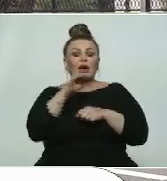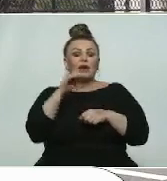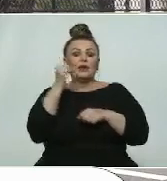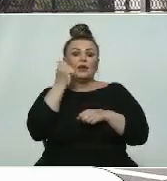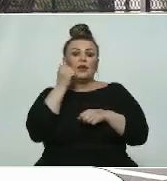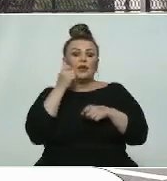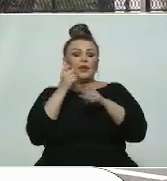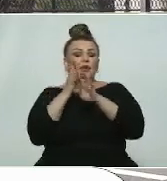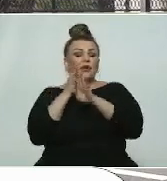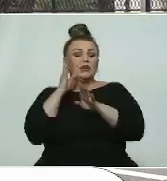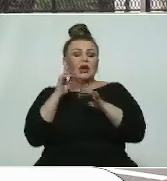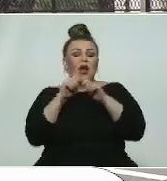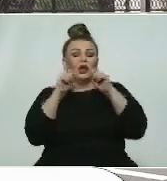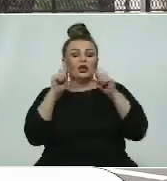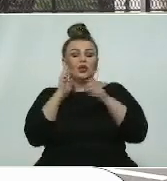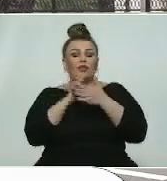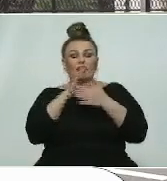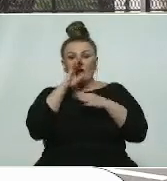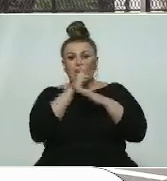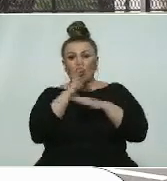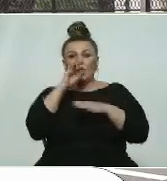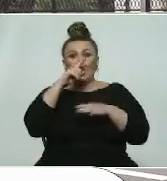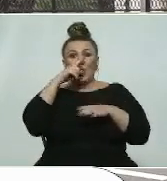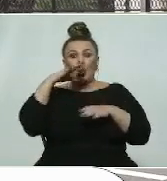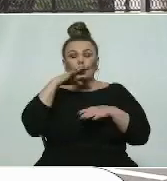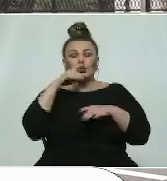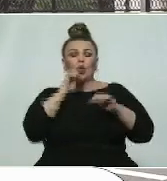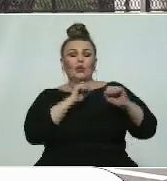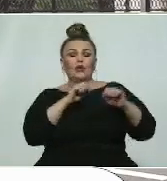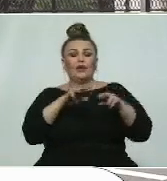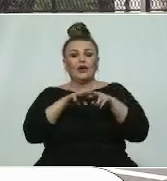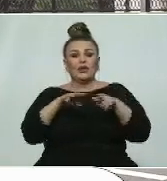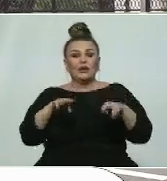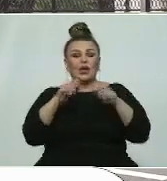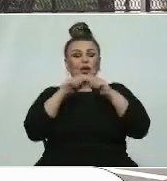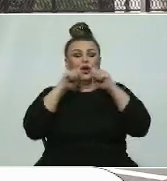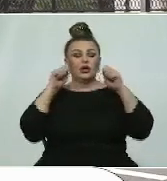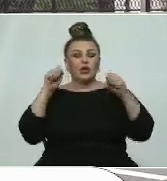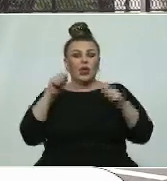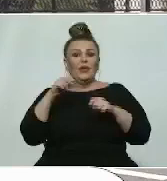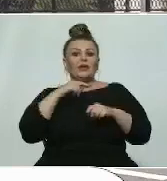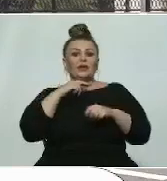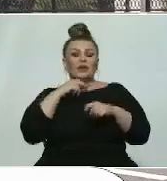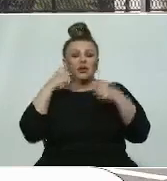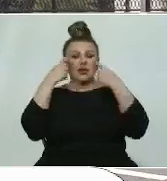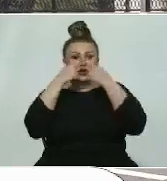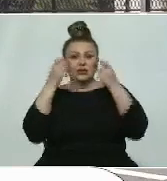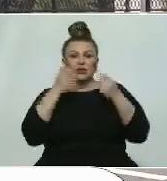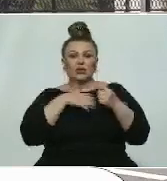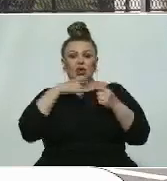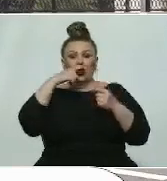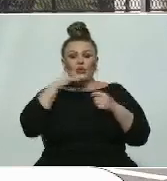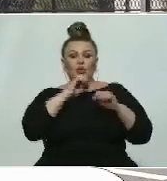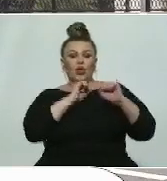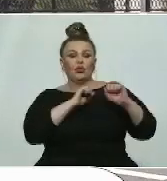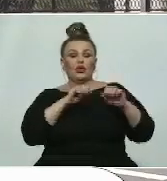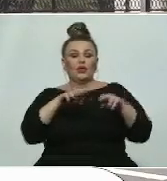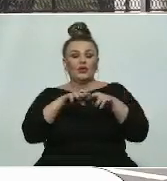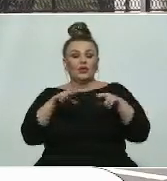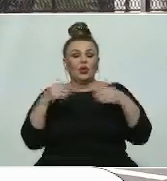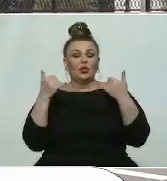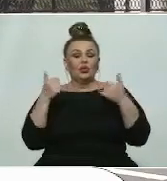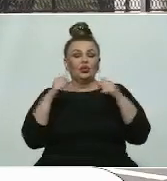Moskvadan bir sıra açıqlamalar var. İlkin olaraq Rusiya Müdafiə Nazirliyinin son açıqlamalarını diqqətinizə çatdırmaq istərdim. Rusiya Müdafiə Nazirliyinin